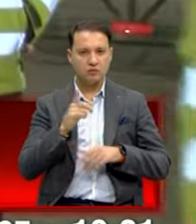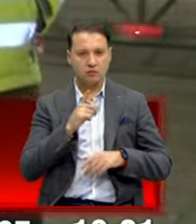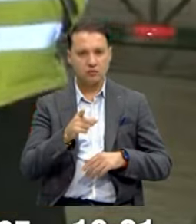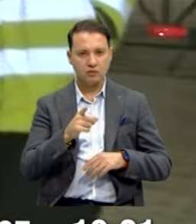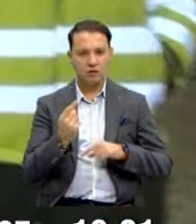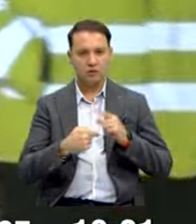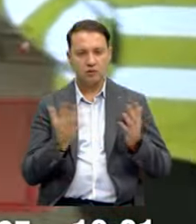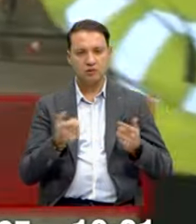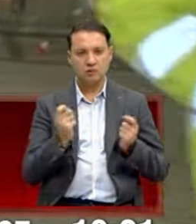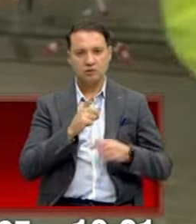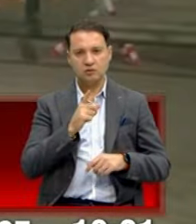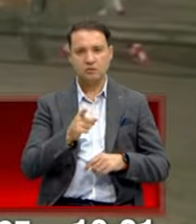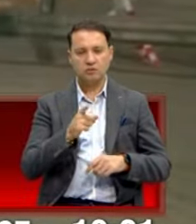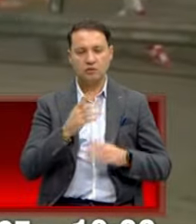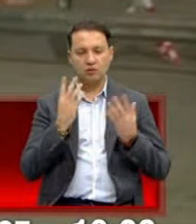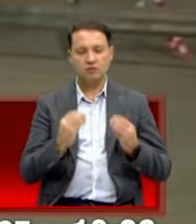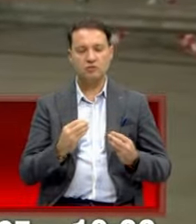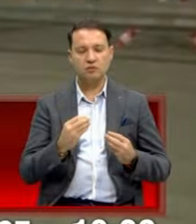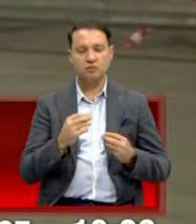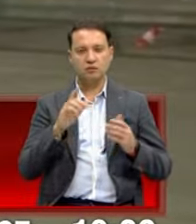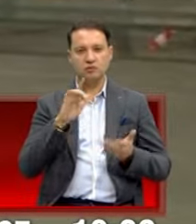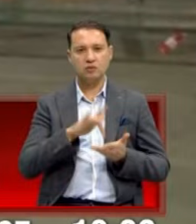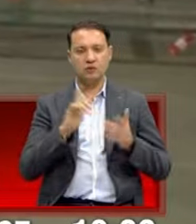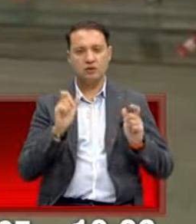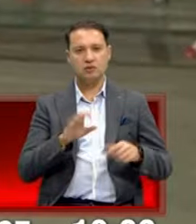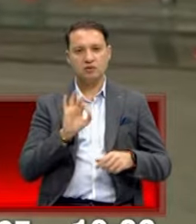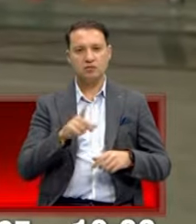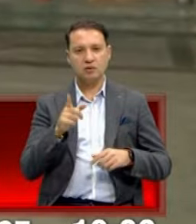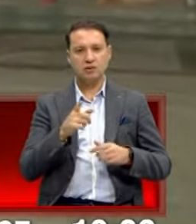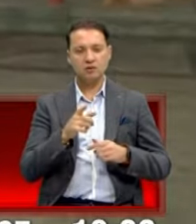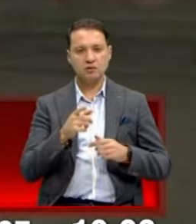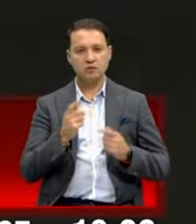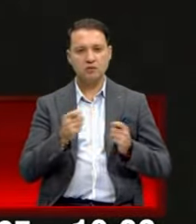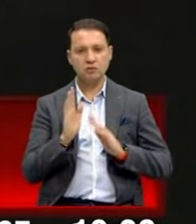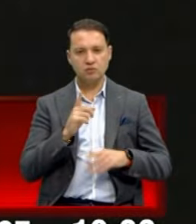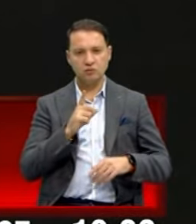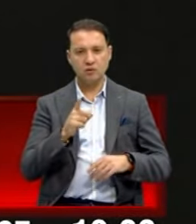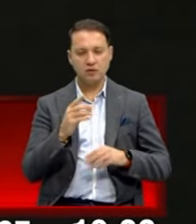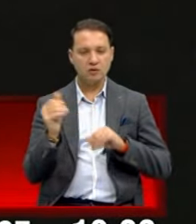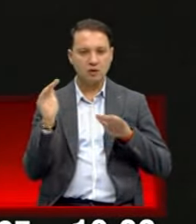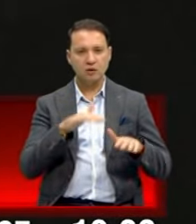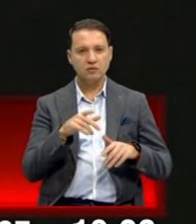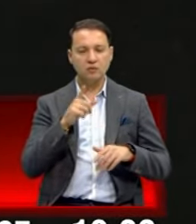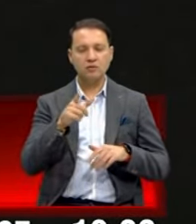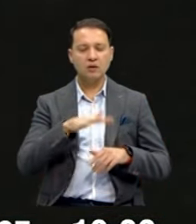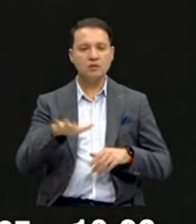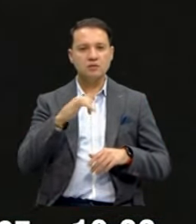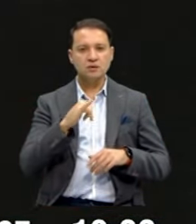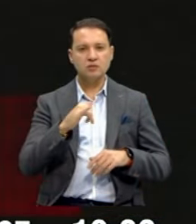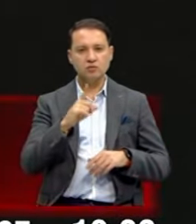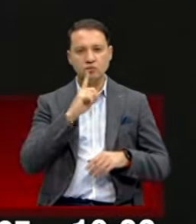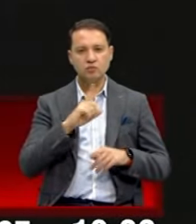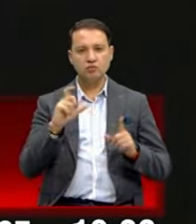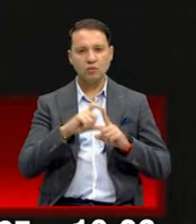ve arama kurtarma çalışmalarının bulunduğu noktada şu anda hareketlilik sürüyor. Kayan toprağın yayıldığı alan yaklaşık